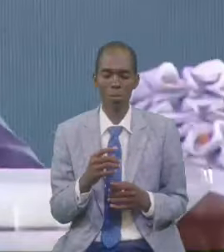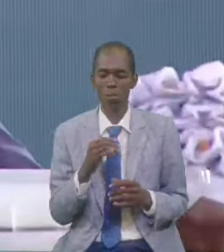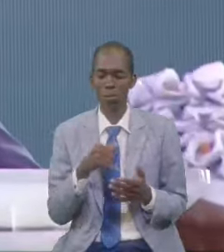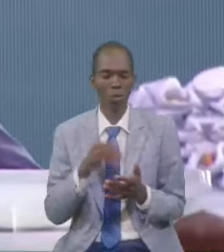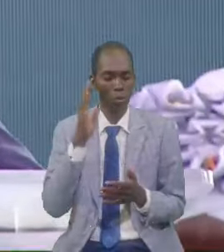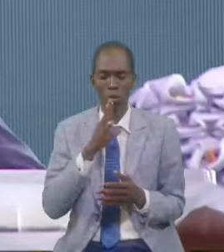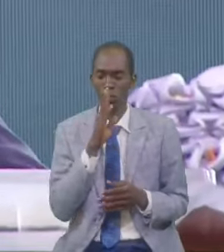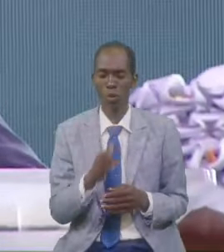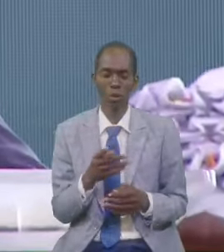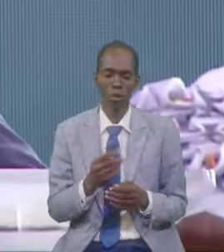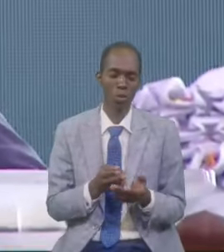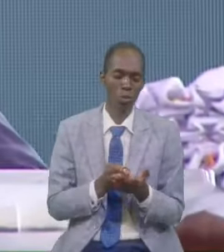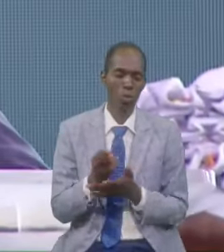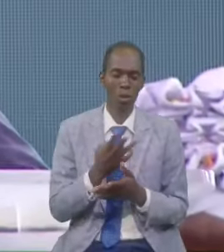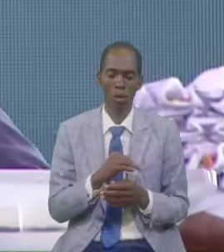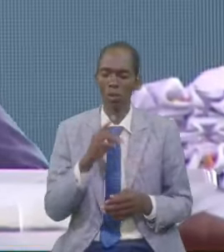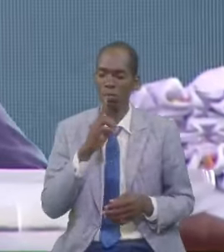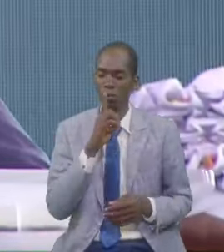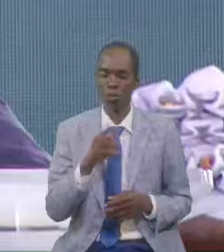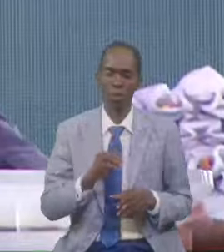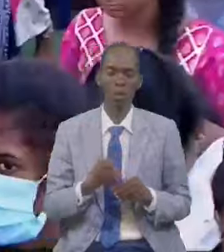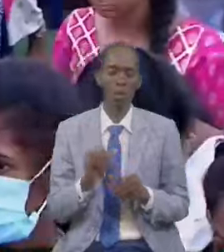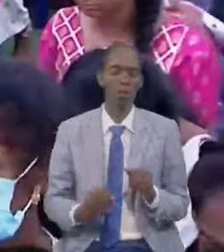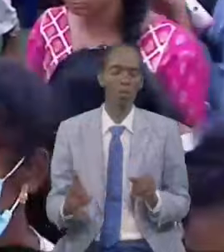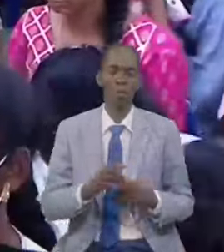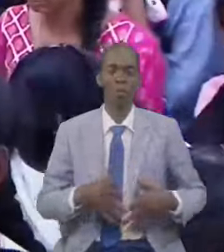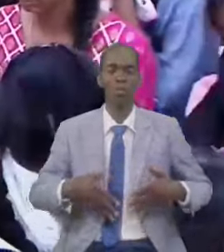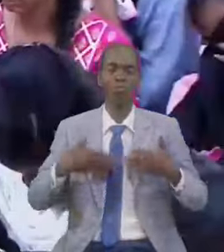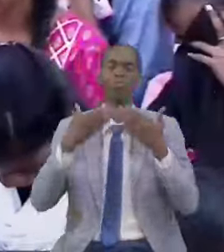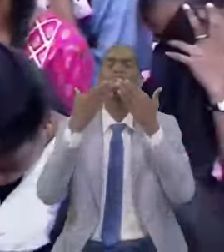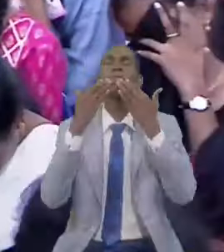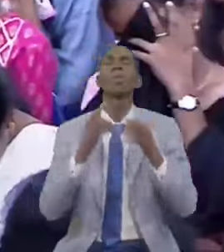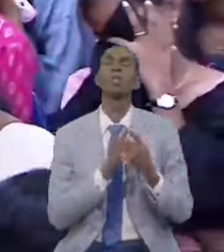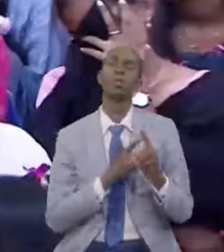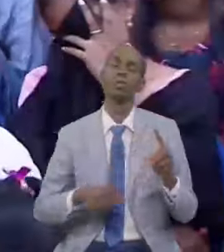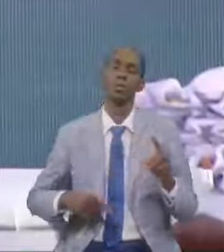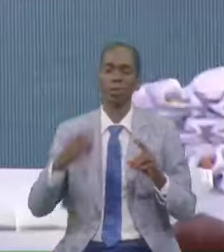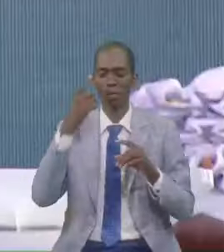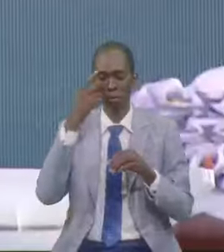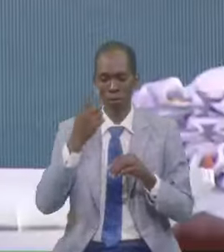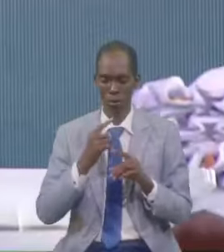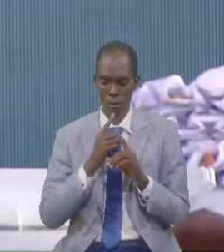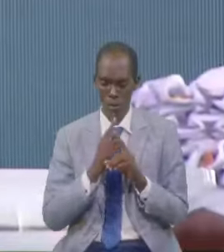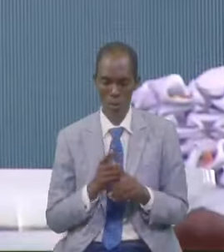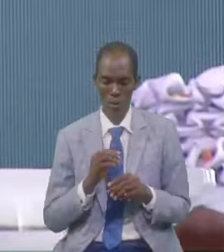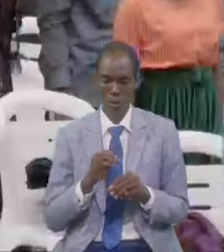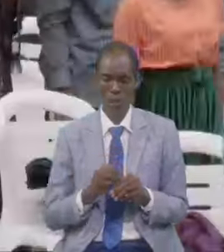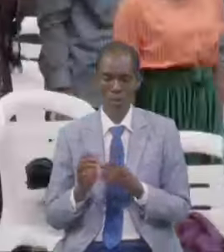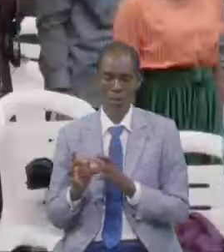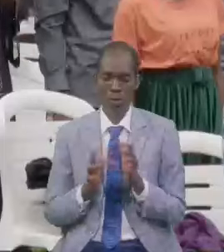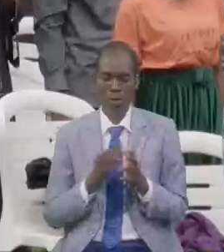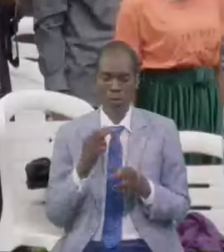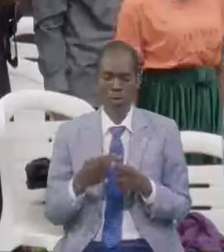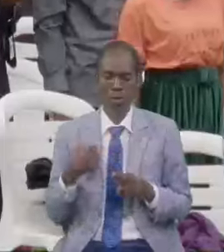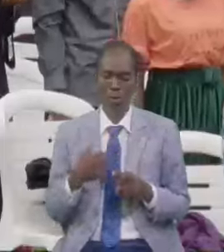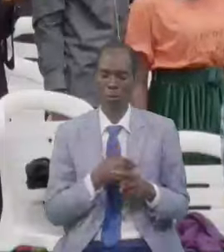వారి జీవితంలో సత్యములోనికి వాస్తవికతలోనికి రావాలి. Thank you, Lord, for the answer. ప్రభువా, జవాబు ఇచ్చినందుకు వందనాలు. Jesus name we pray.